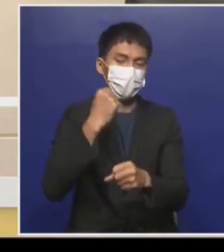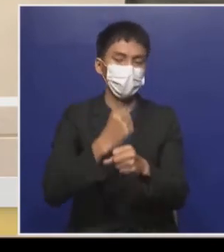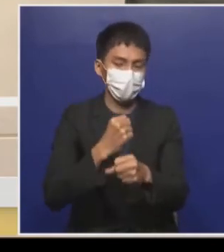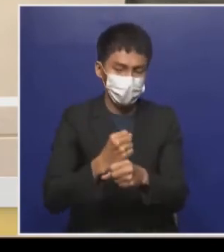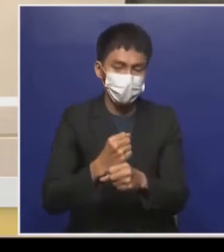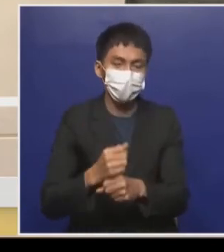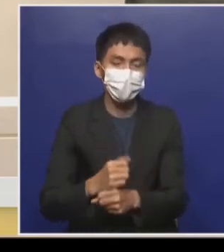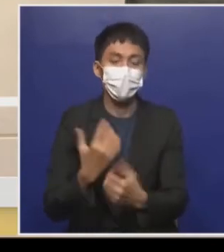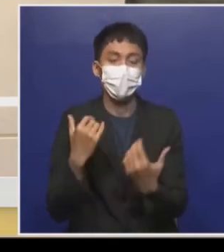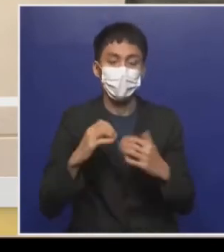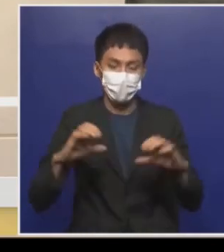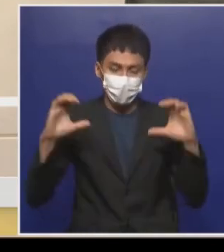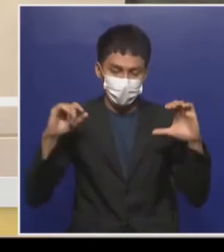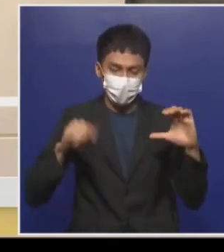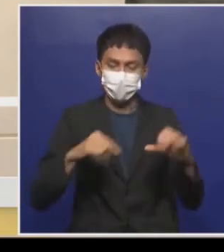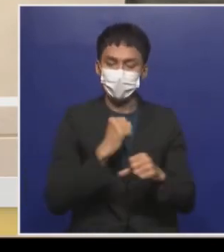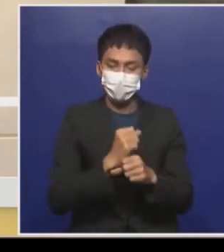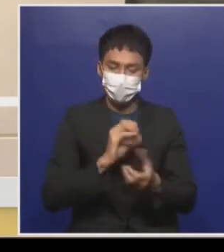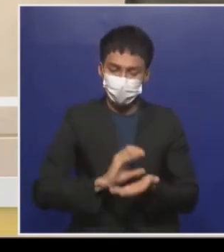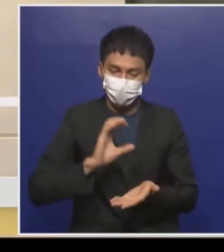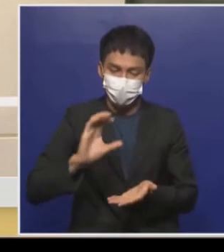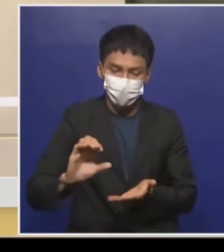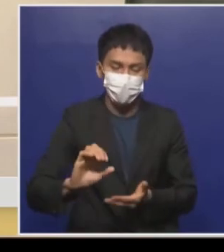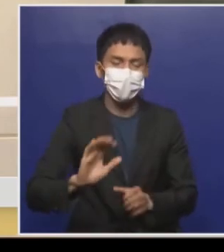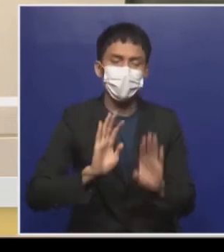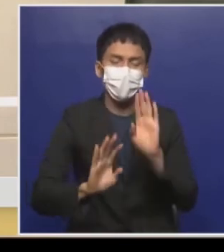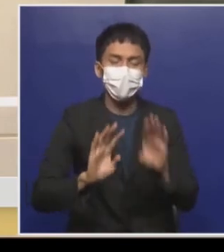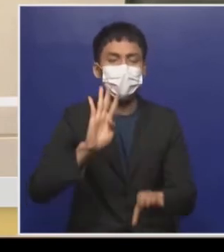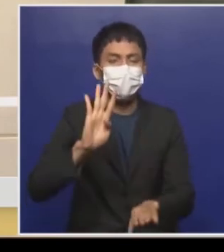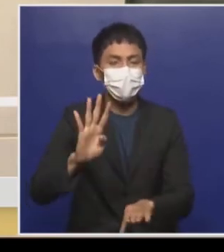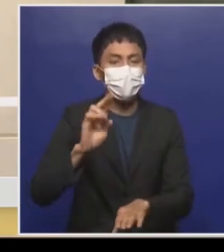รฐบาลชุนี้ได้จดงบไป 40,000 กวล้านบาท